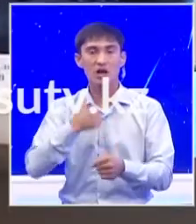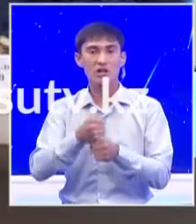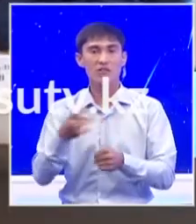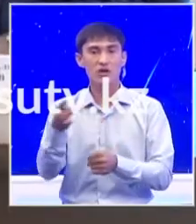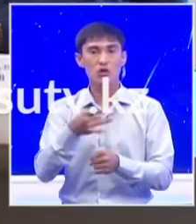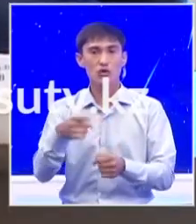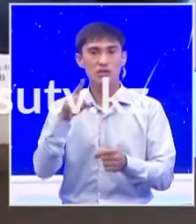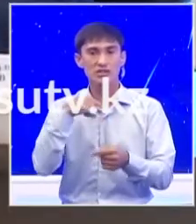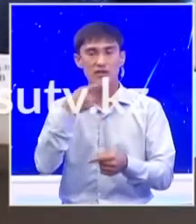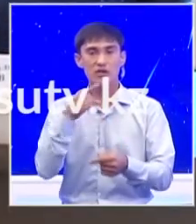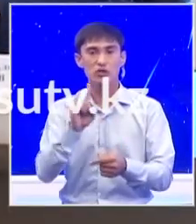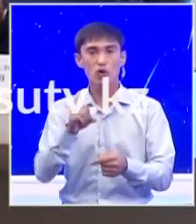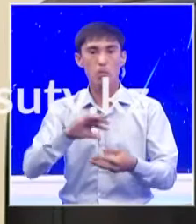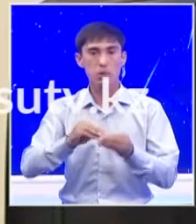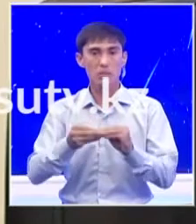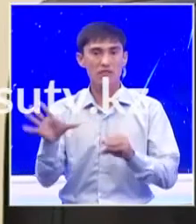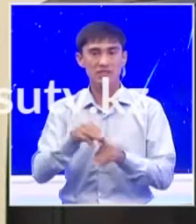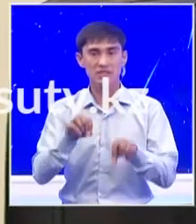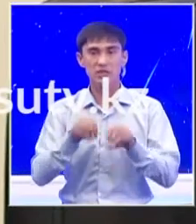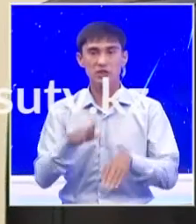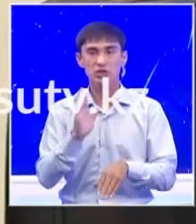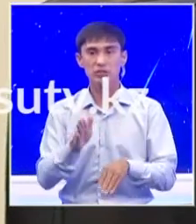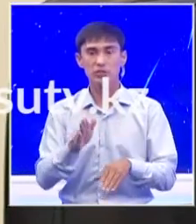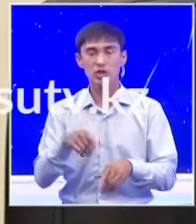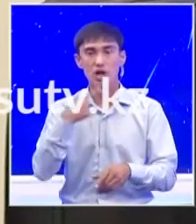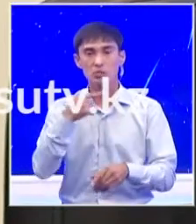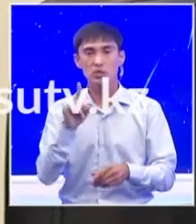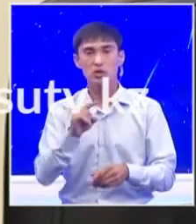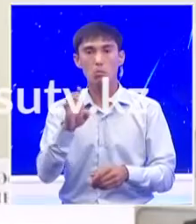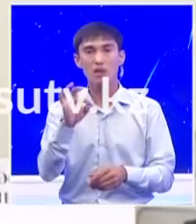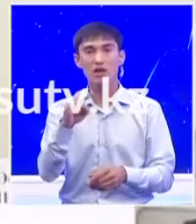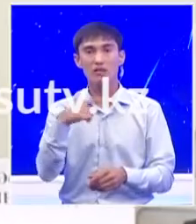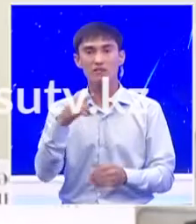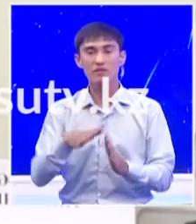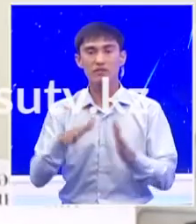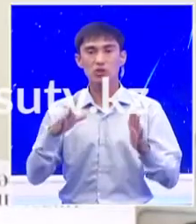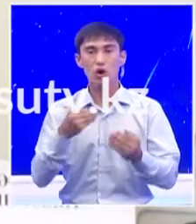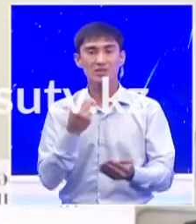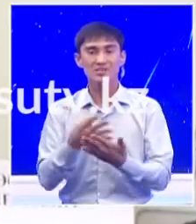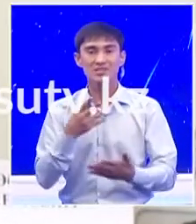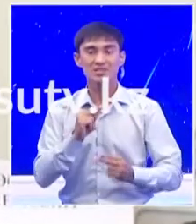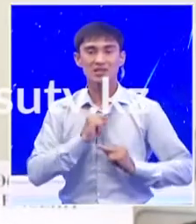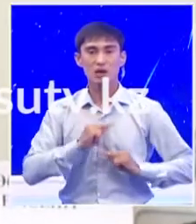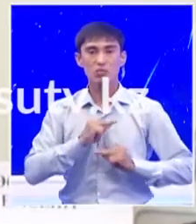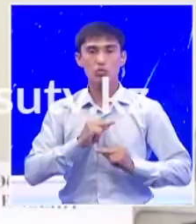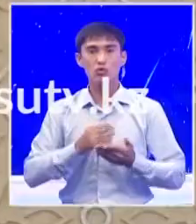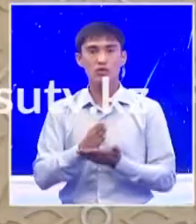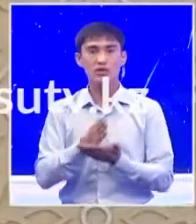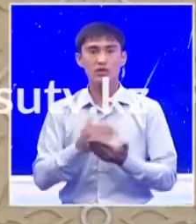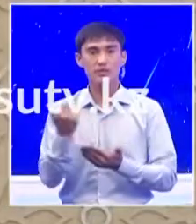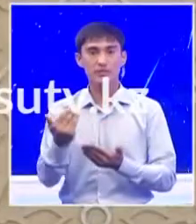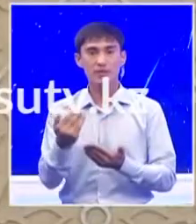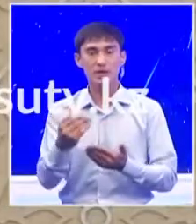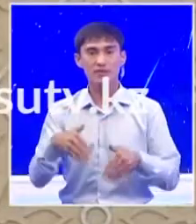что озвученные проблемы в скором времени найдут свое решение. Стоит отметить, Амандык Баталов высоко оценил работу областного совета ветеранов и